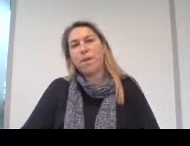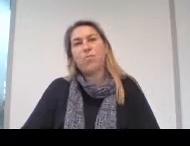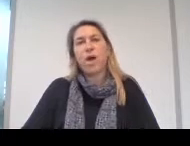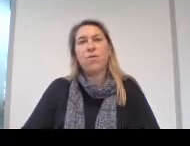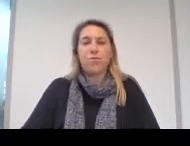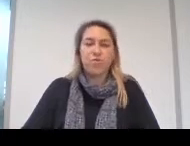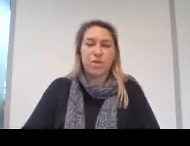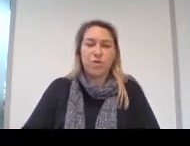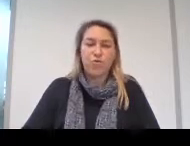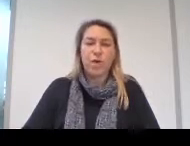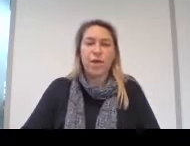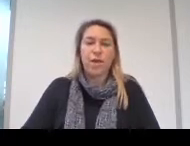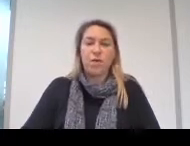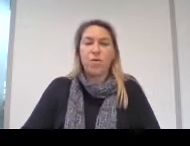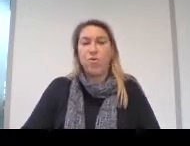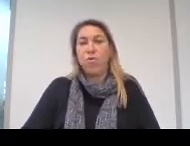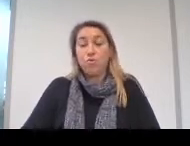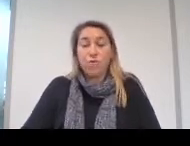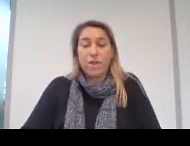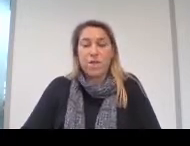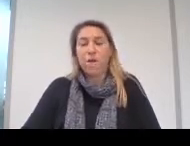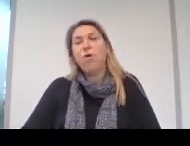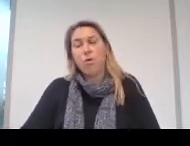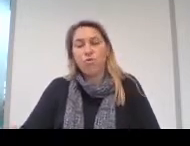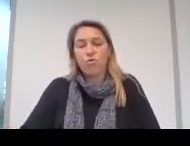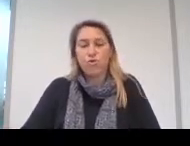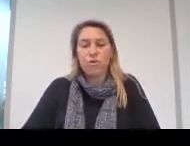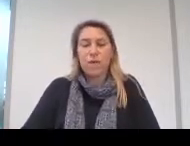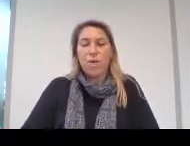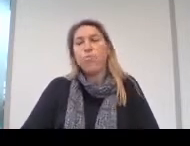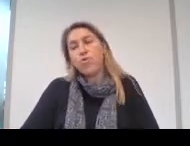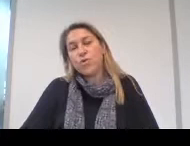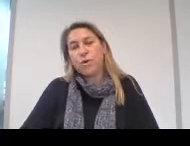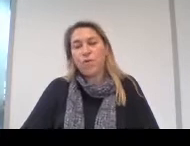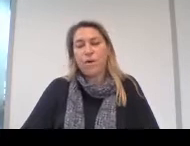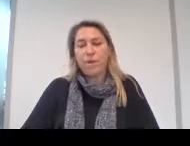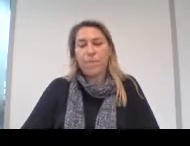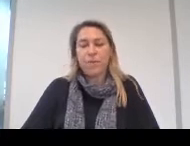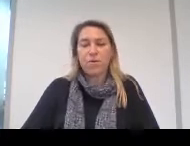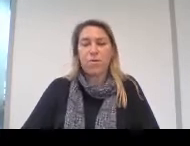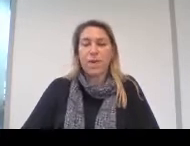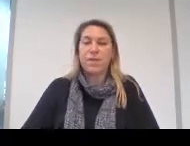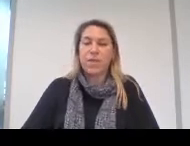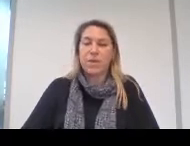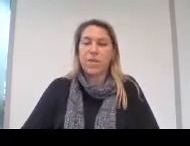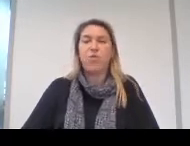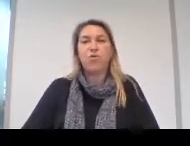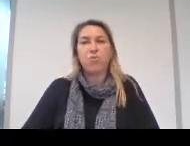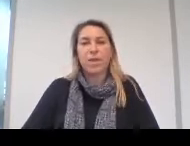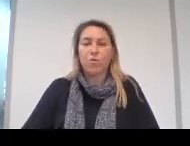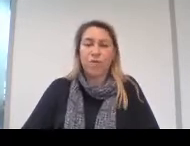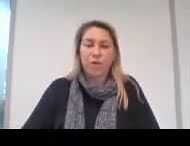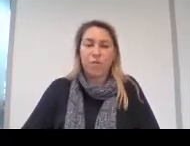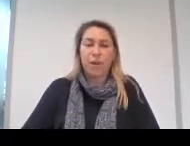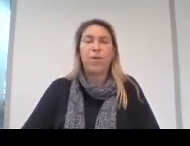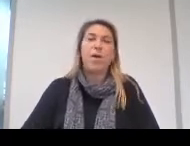de patrimoine, de sites culturels ou de loisirs, entre autres choses. Plus de 180 000 personnes exercent un métier dans ce